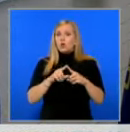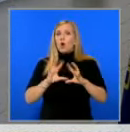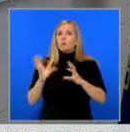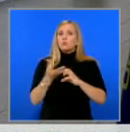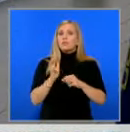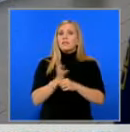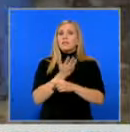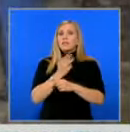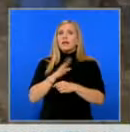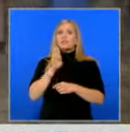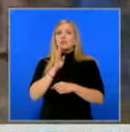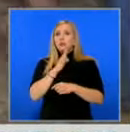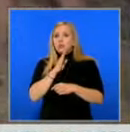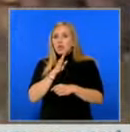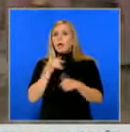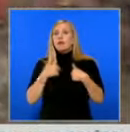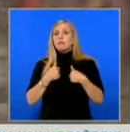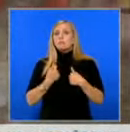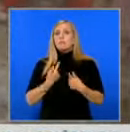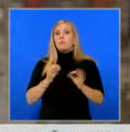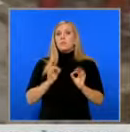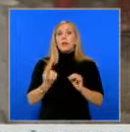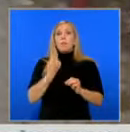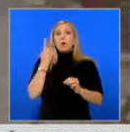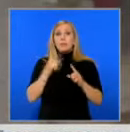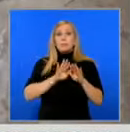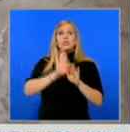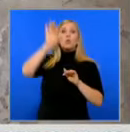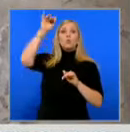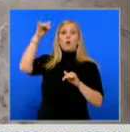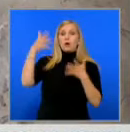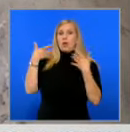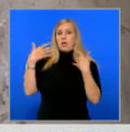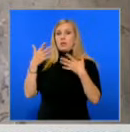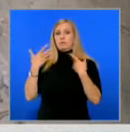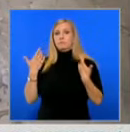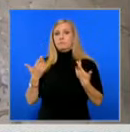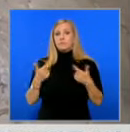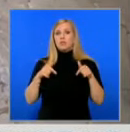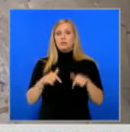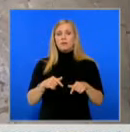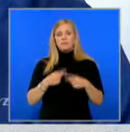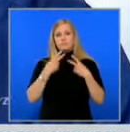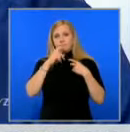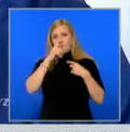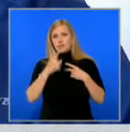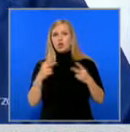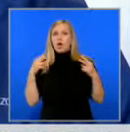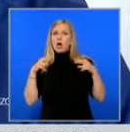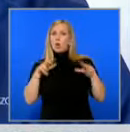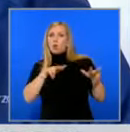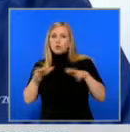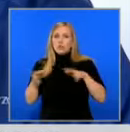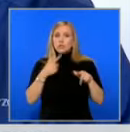общо имаше моменти в които само един беше на повърхността като цяло координацията защото на такива дълбочини се изграждат